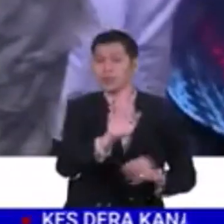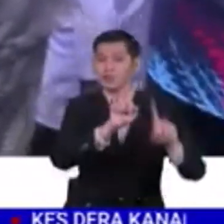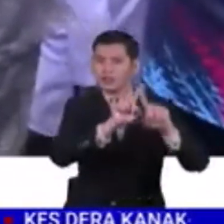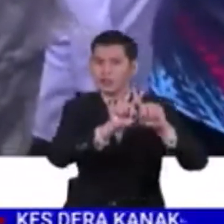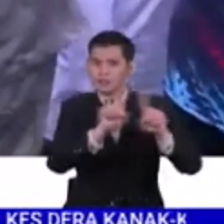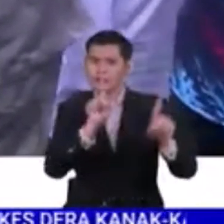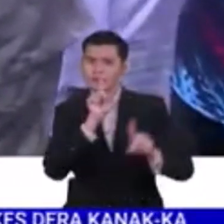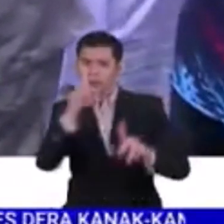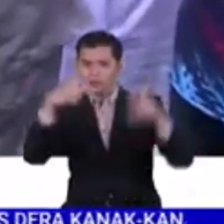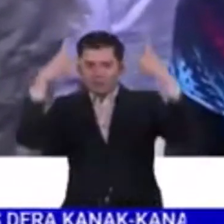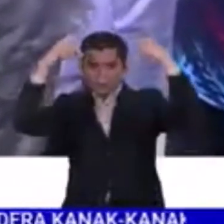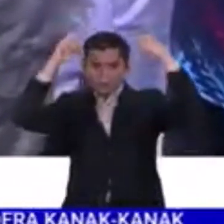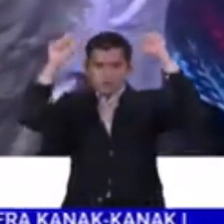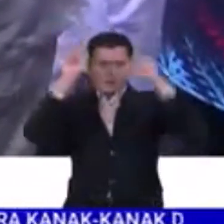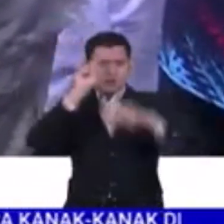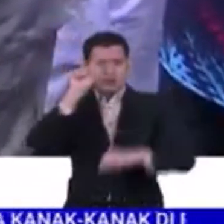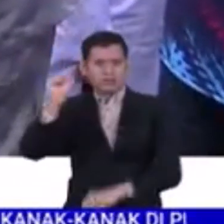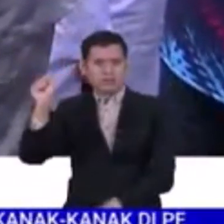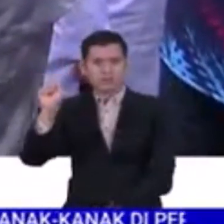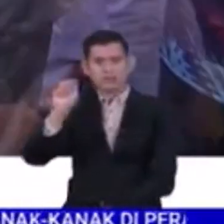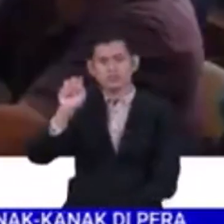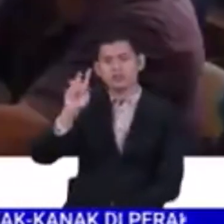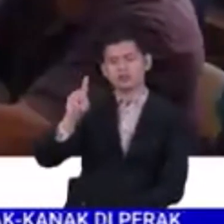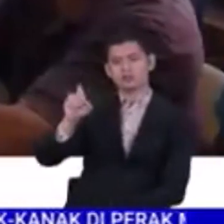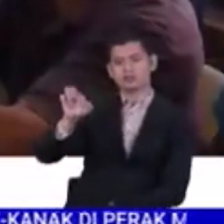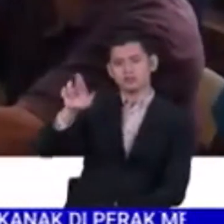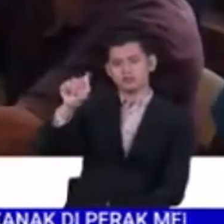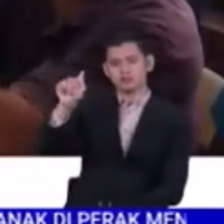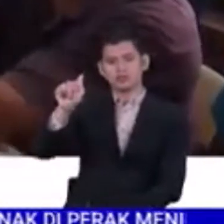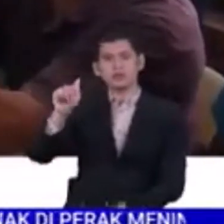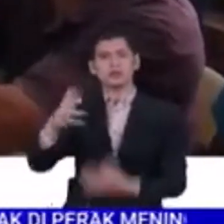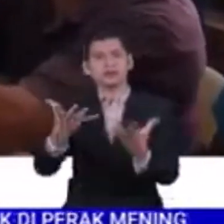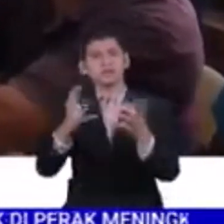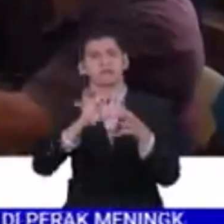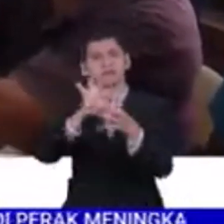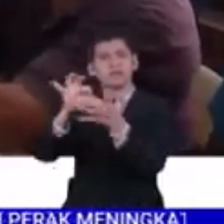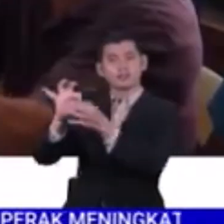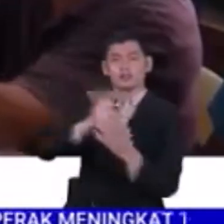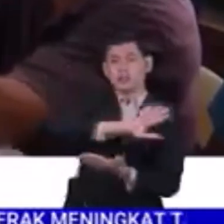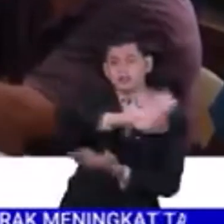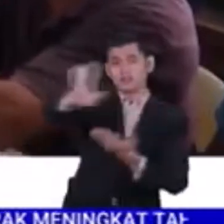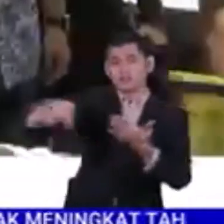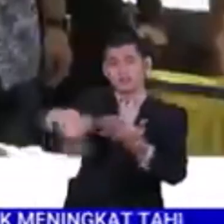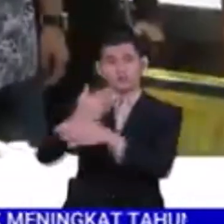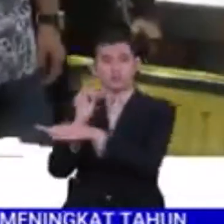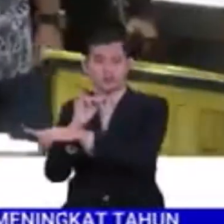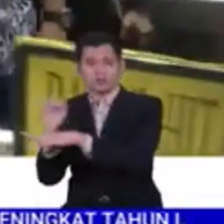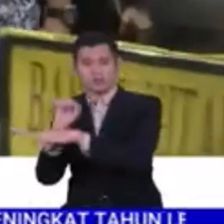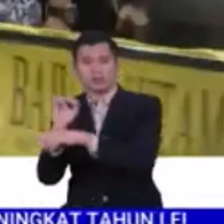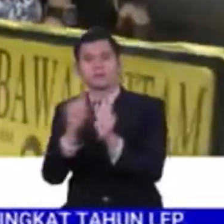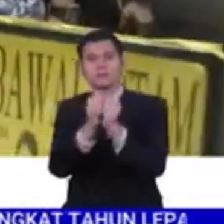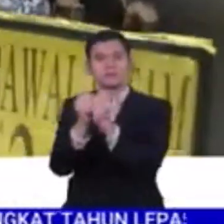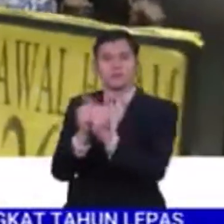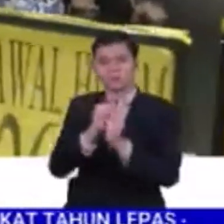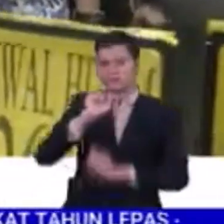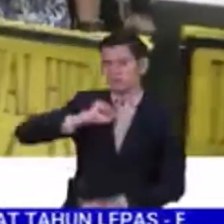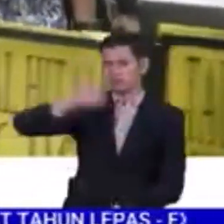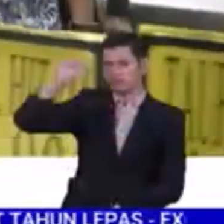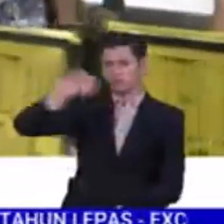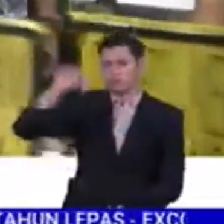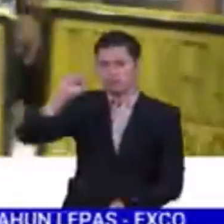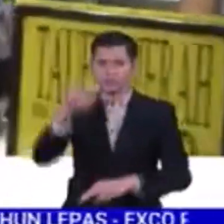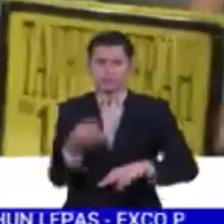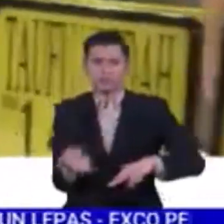Malah pengerusinya Tan Sri Anwar Musa lantang menuntut kerjasama pemain industri untuk bersama berjihad